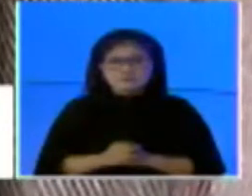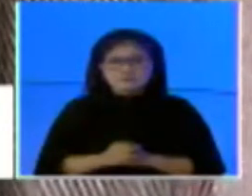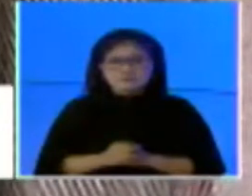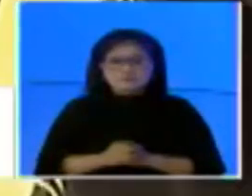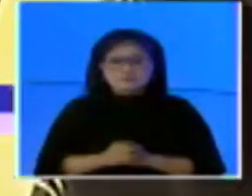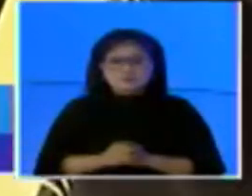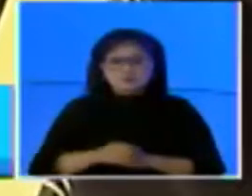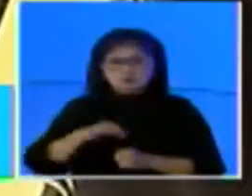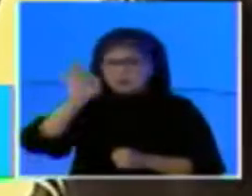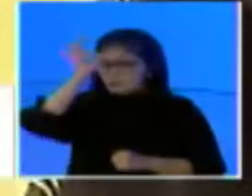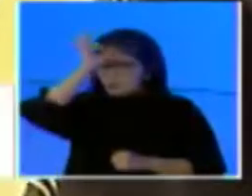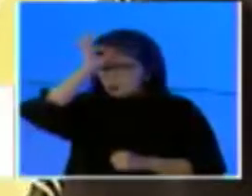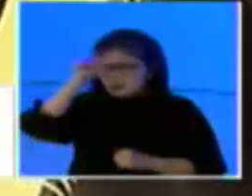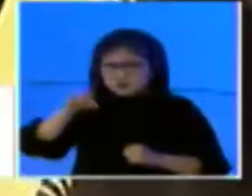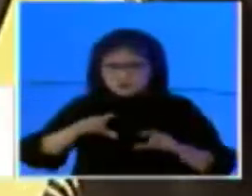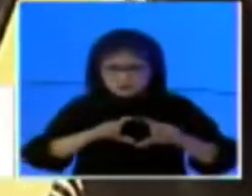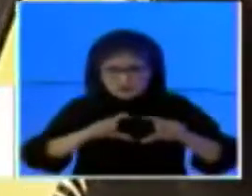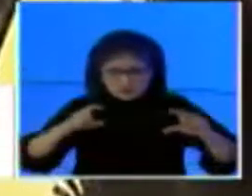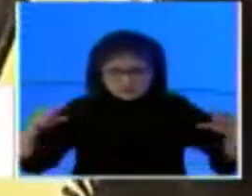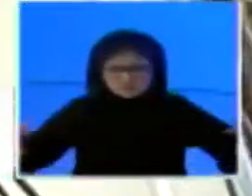Polisi terpasang di depan rumah.